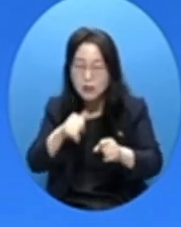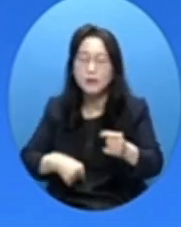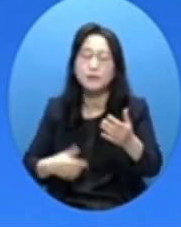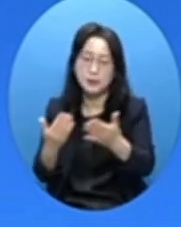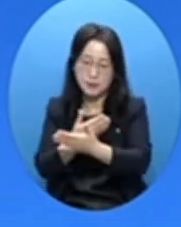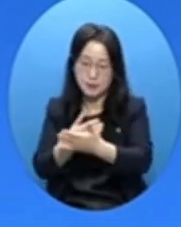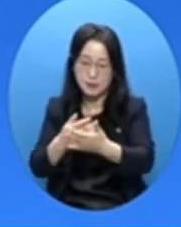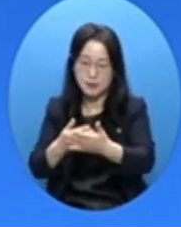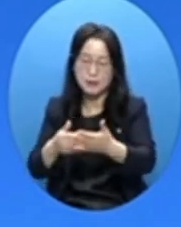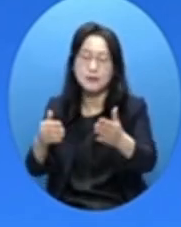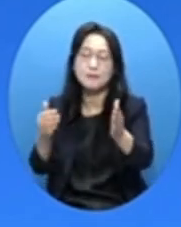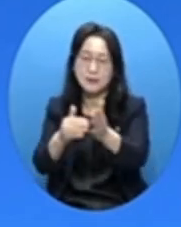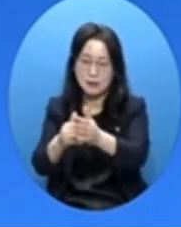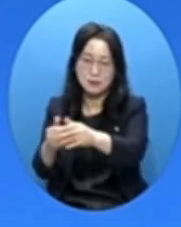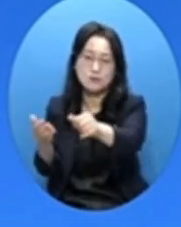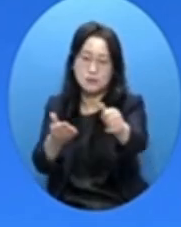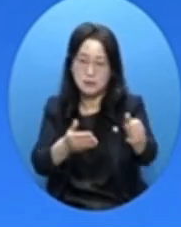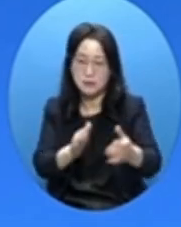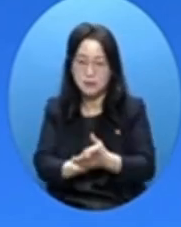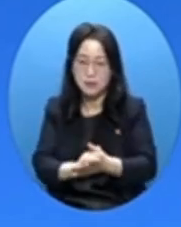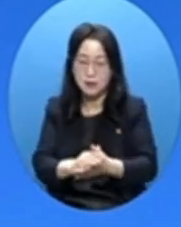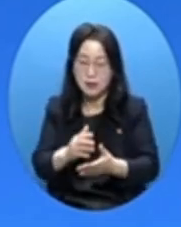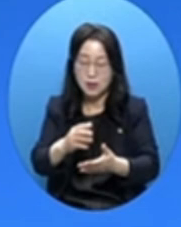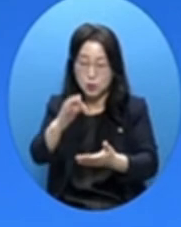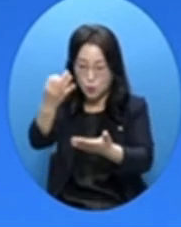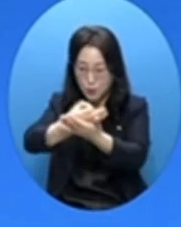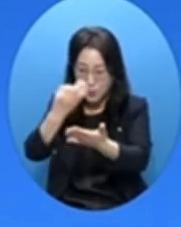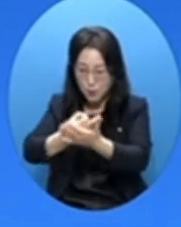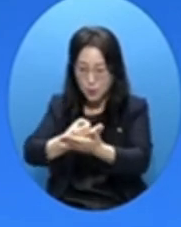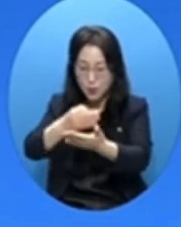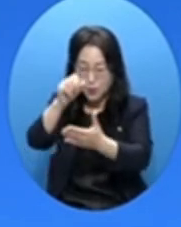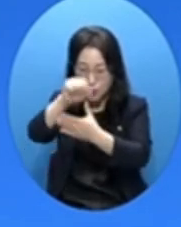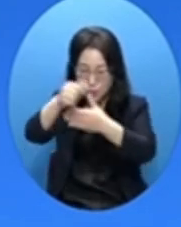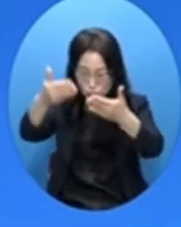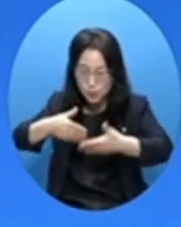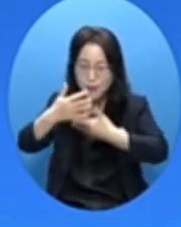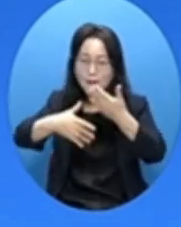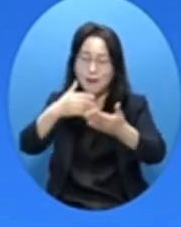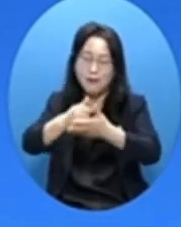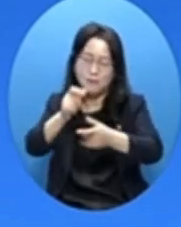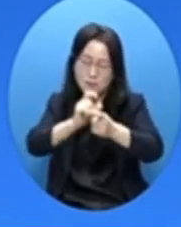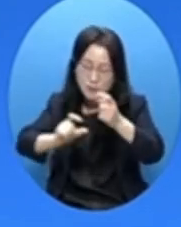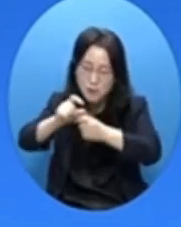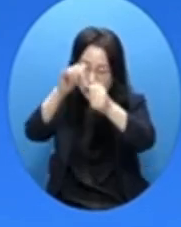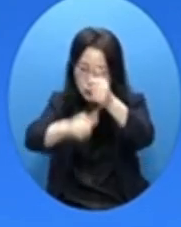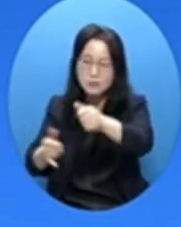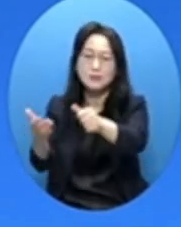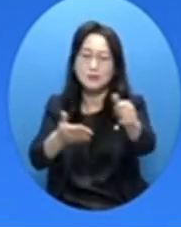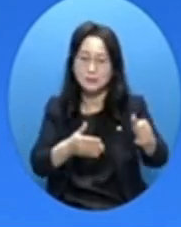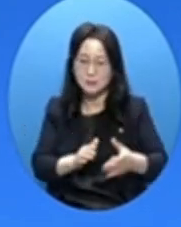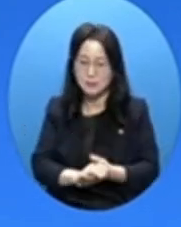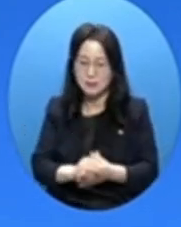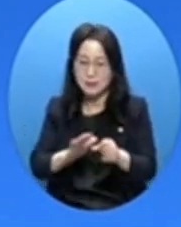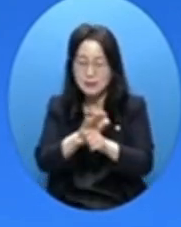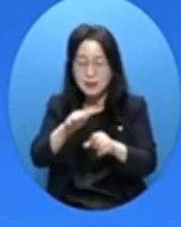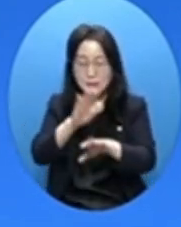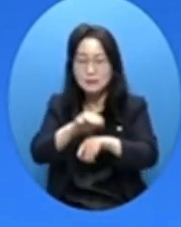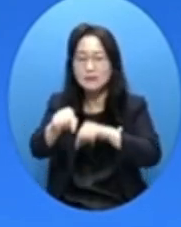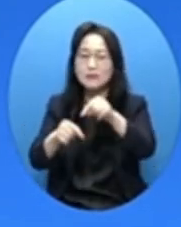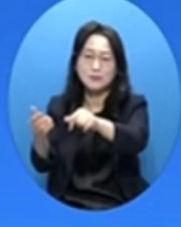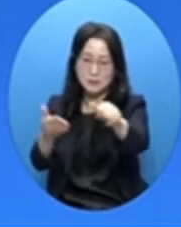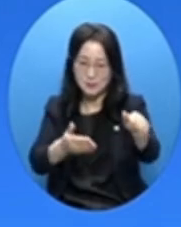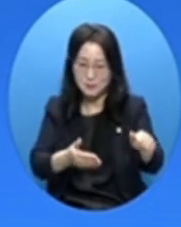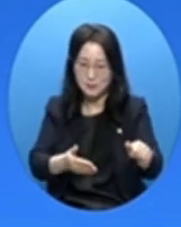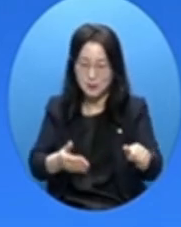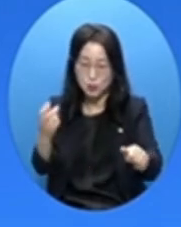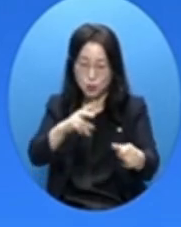돌이켜서 취미 신물질 도 주물 자 성기는 계산할 시차는 우리 모두가 되어야겠습니다 권력의 우승할 따라 갔으면